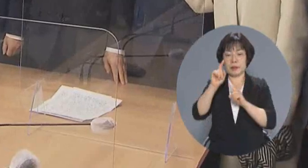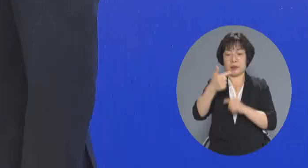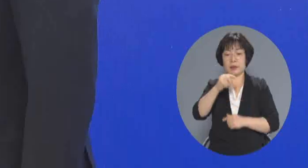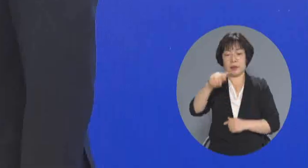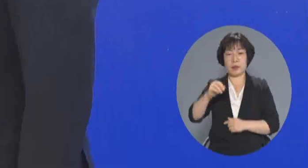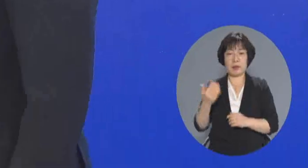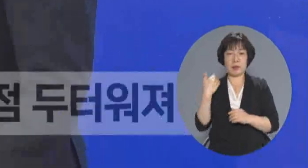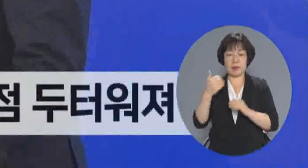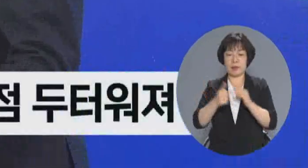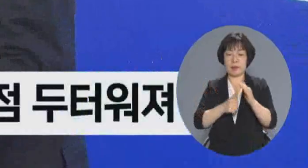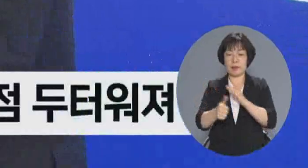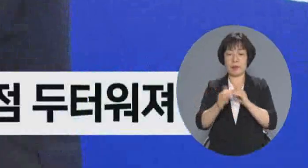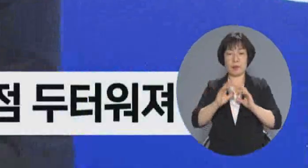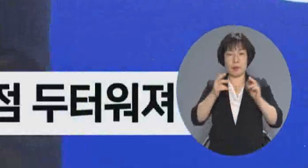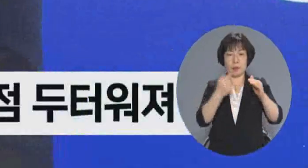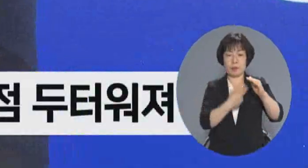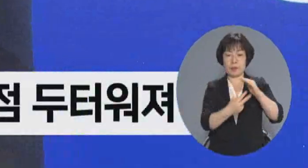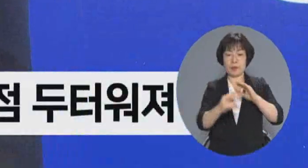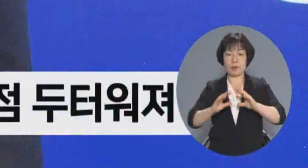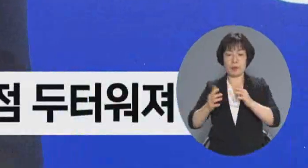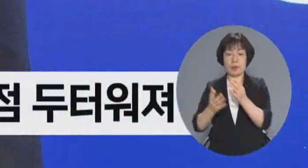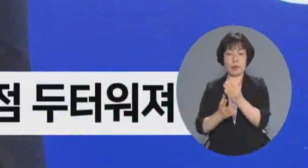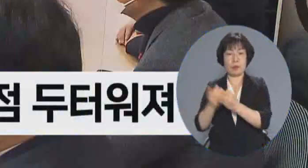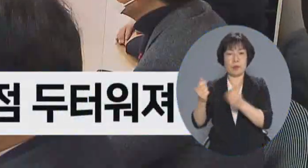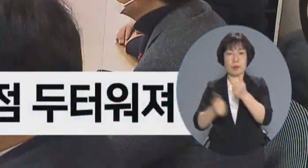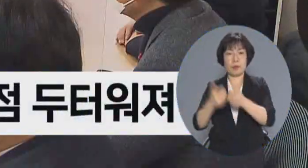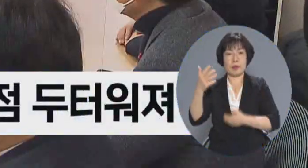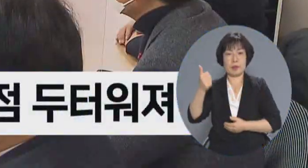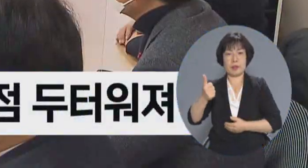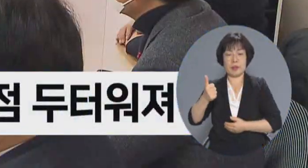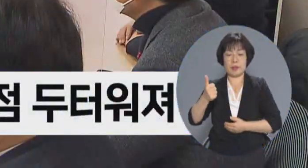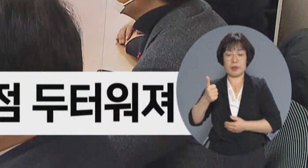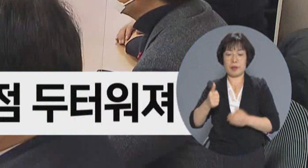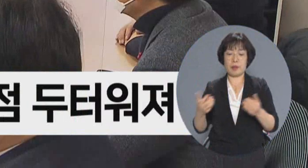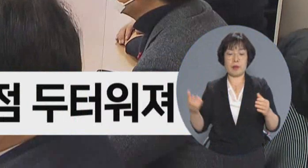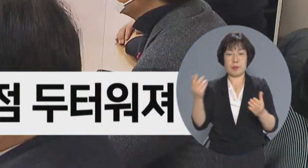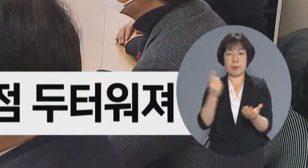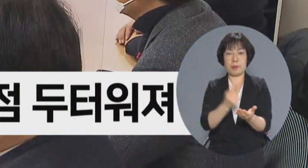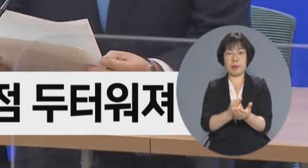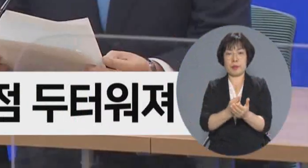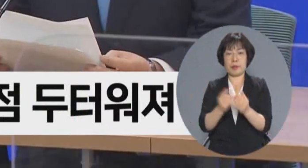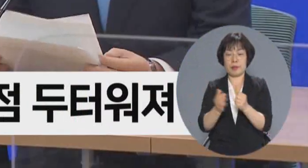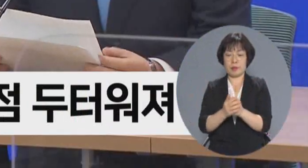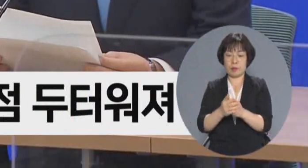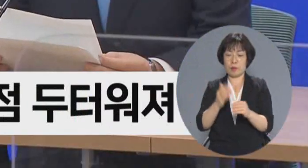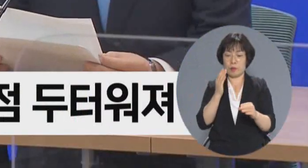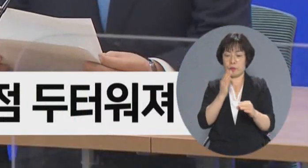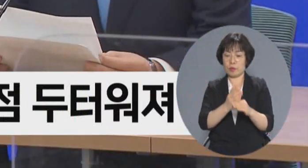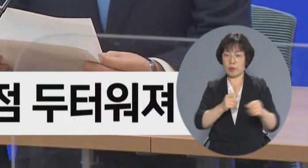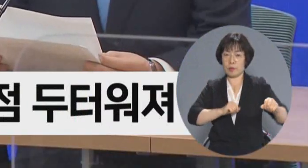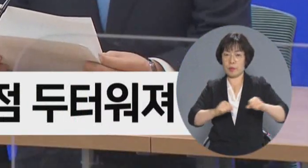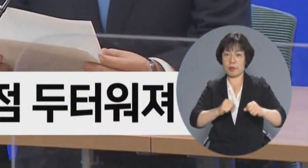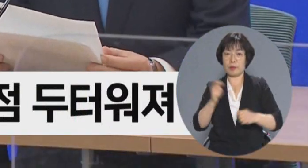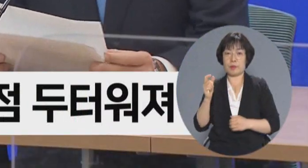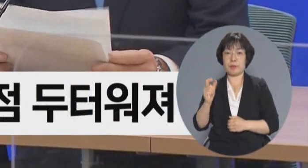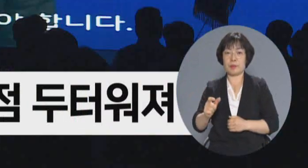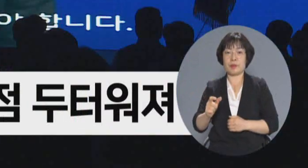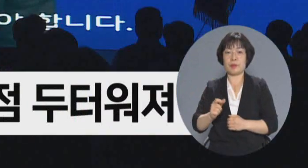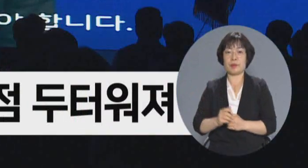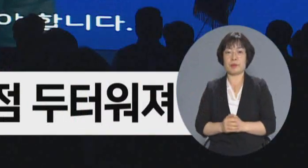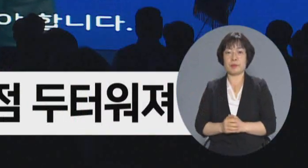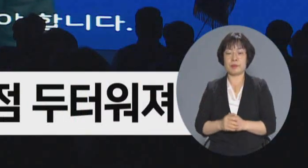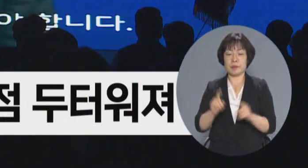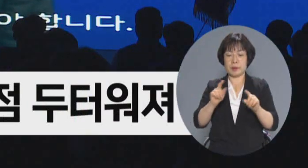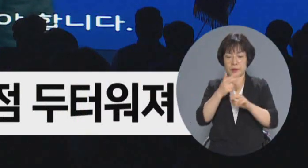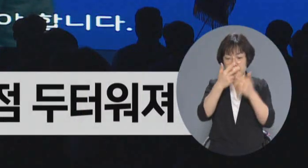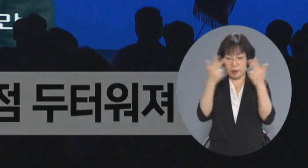대표가 국가비전 국민통합위원장으로 선대위에 합류해 구심점도 두터워졌습니다.